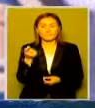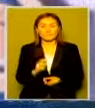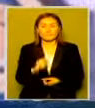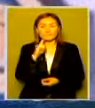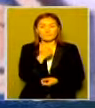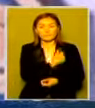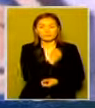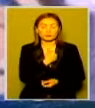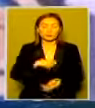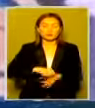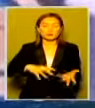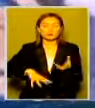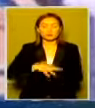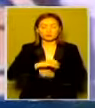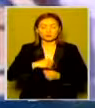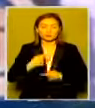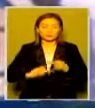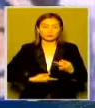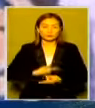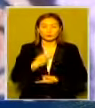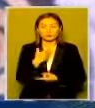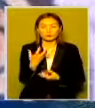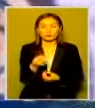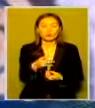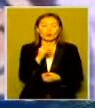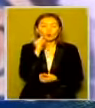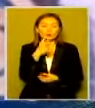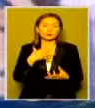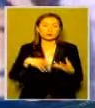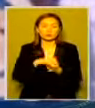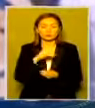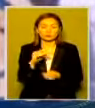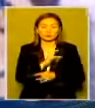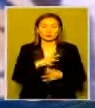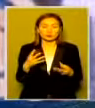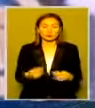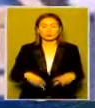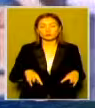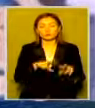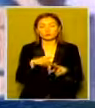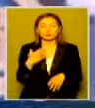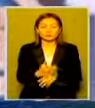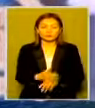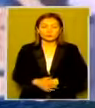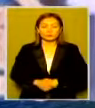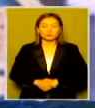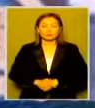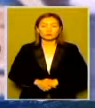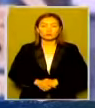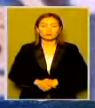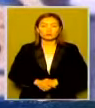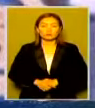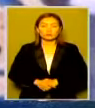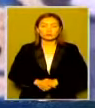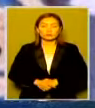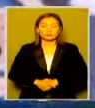қызметке қатысты барлардың ғана емес, әсіресе ер азаматтардың төл мерекесіне айналғаны қуантады. Оның